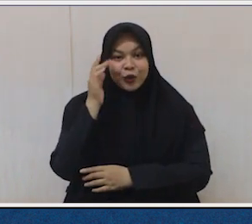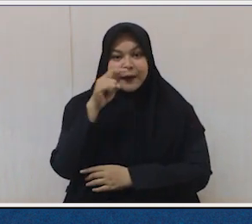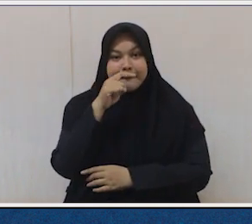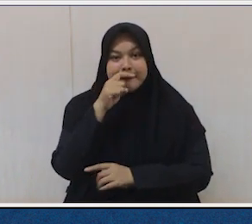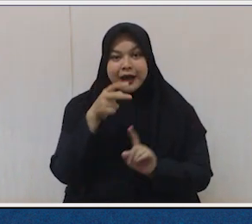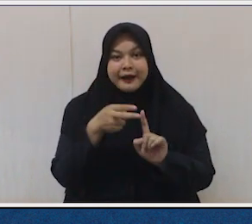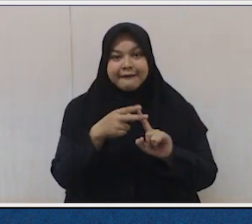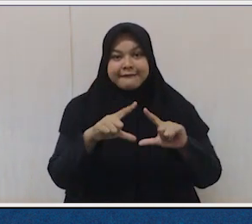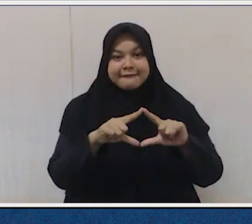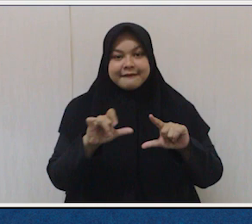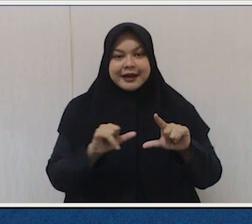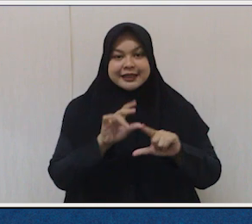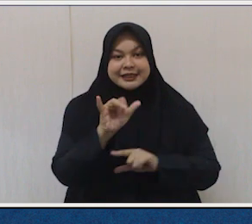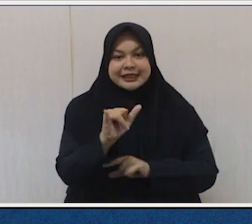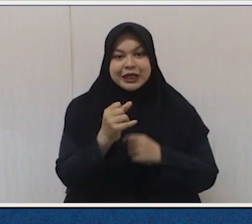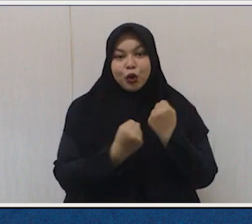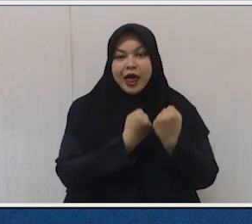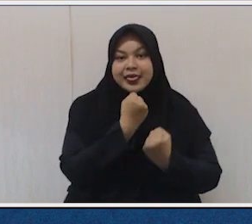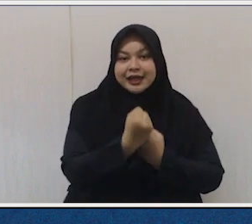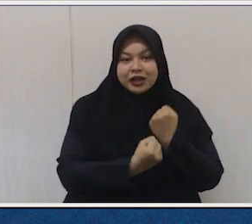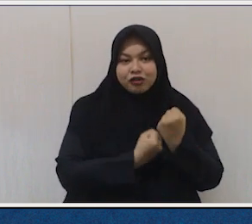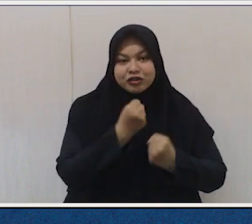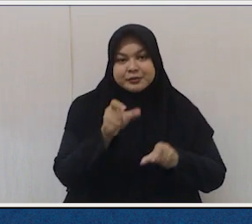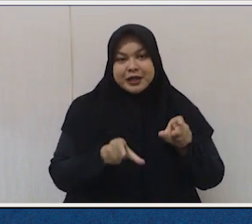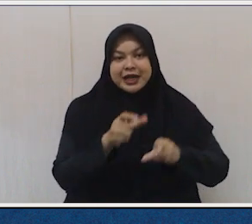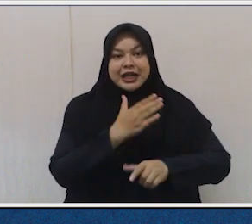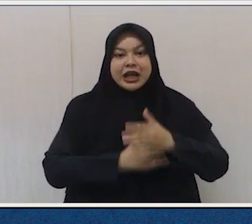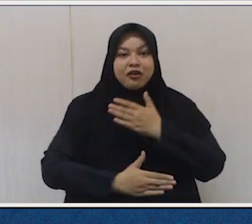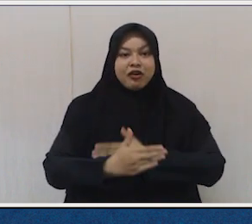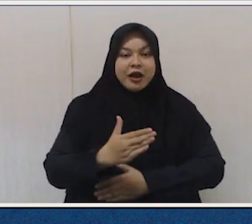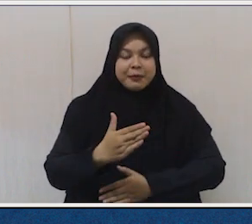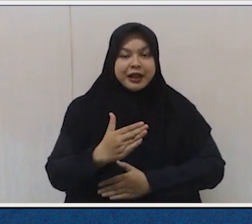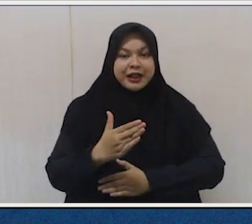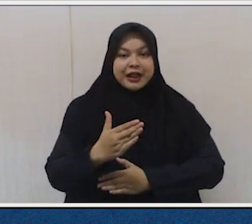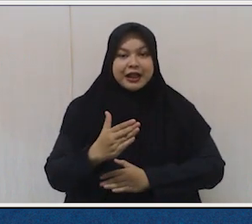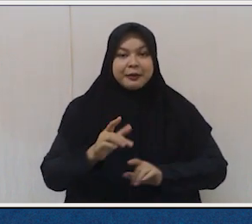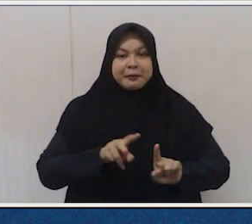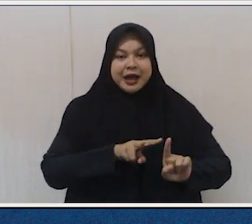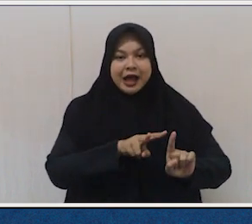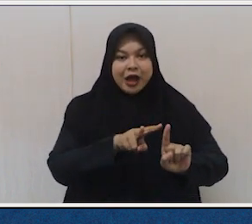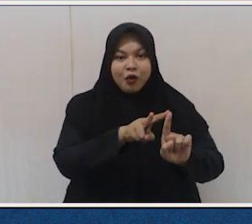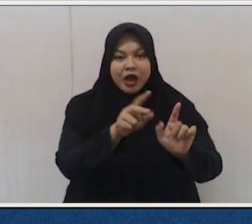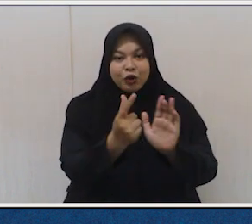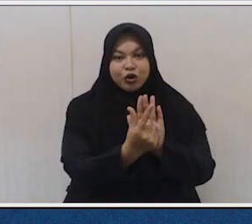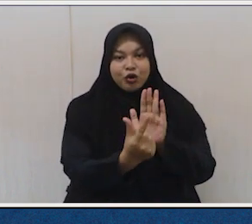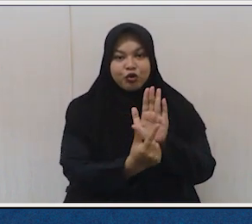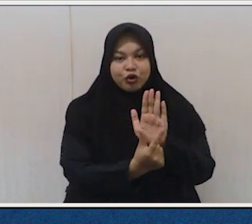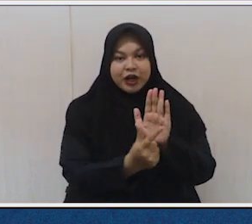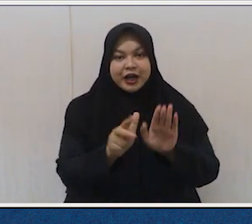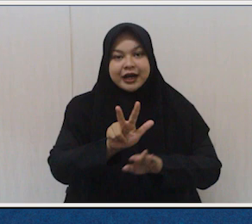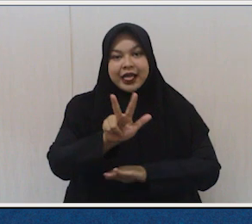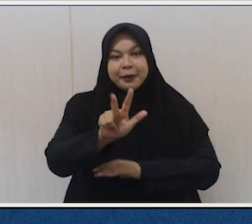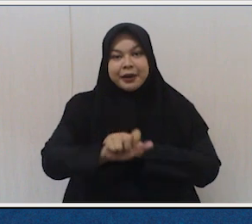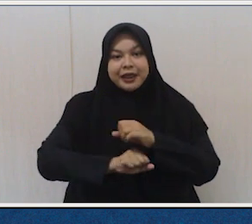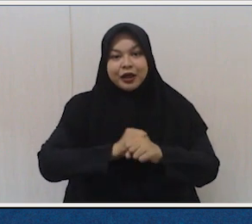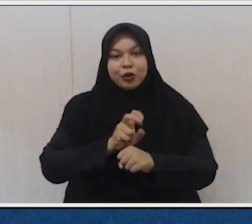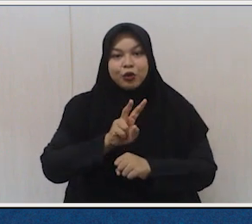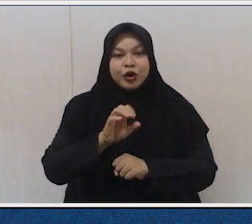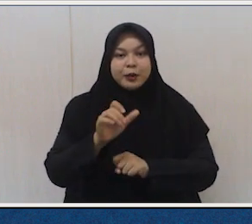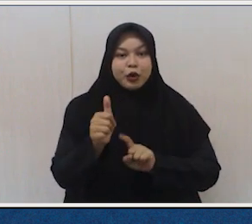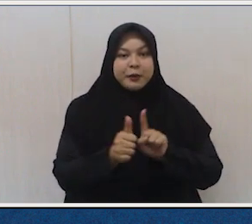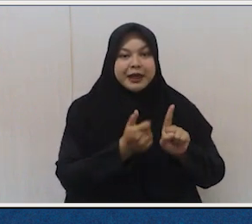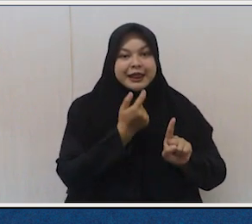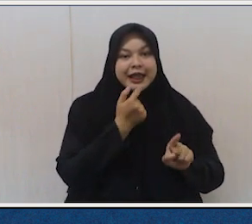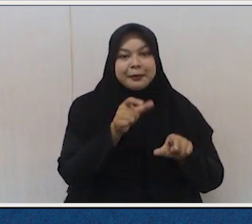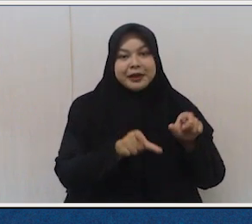eh kemudian mengawal undang-undang 8 tahun 2016 tentang penyandang disabilitas ee